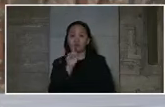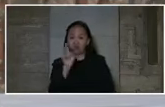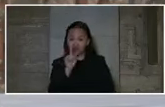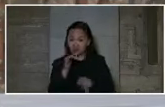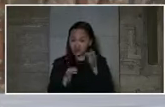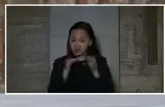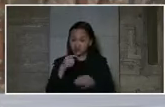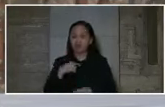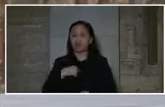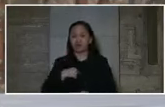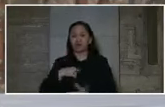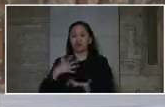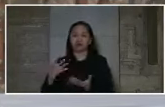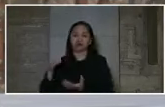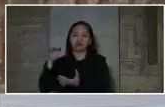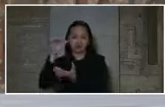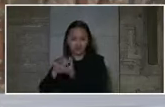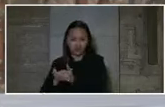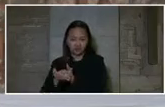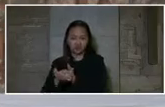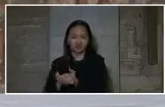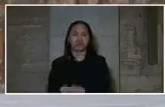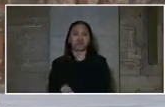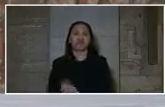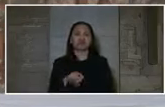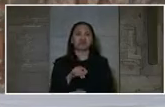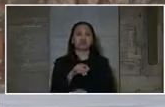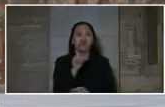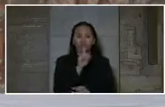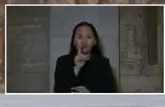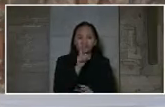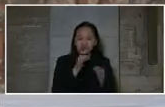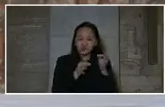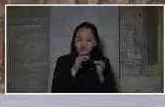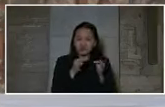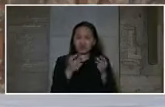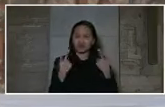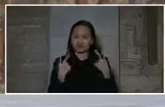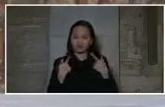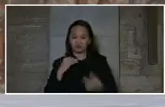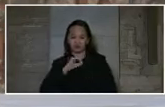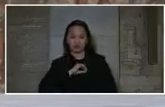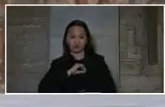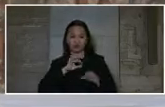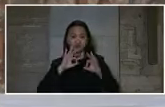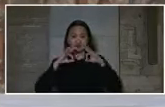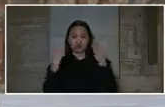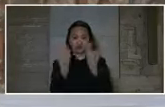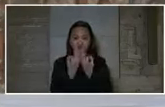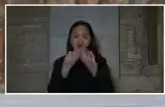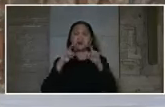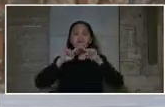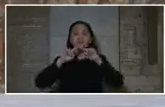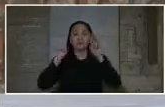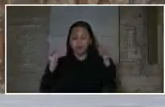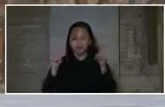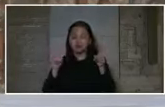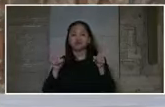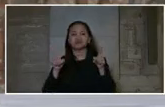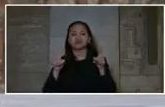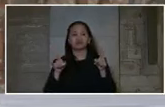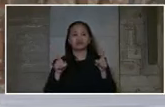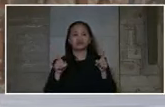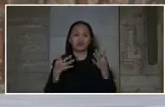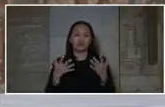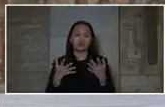ako? Ano kaya kung ako'y nagkaroon ng pamilya? Pero wala na yon,